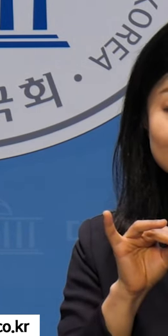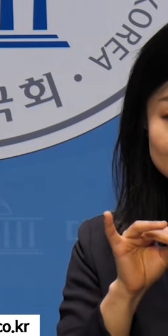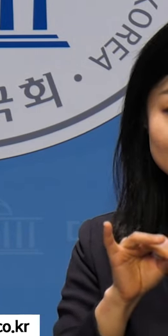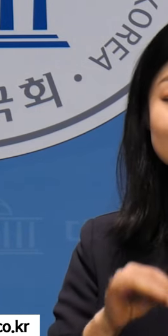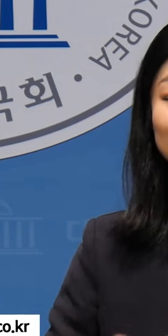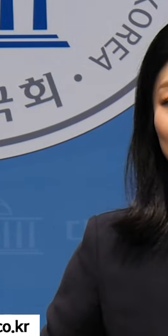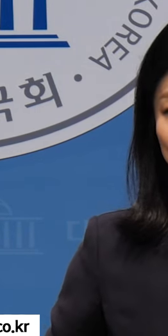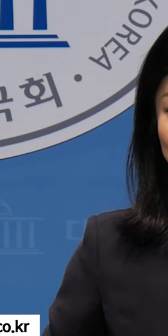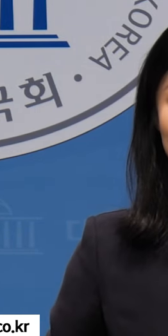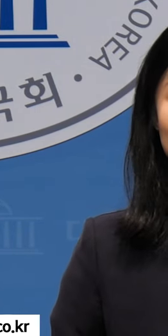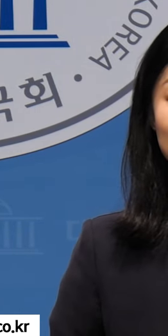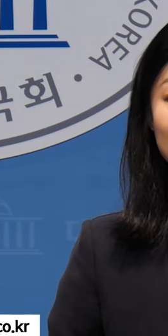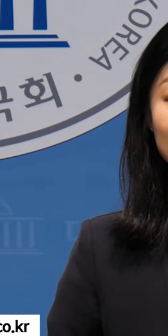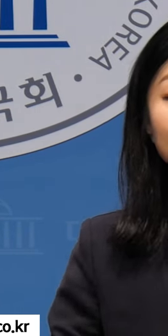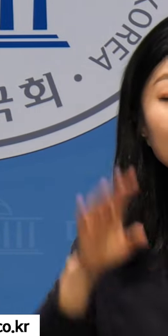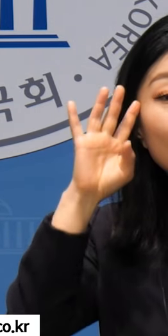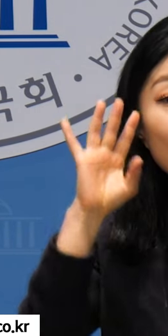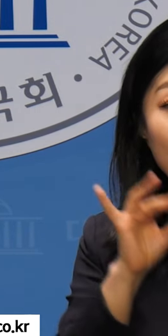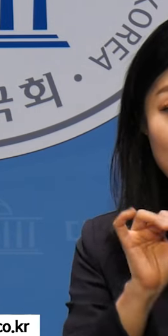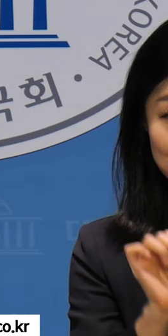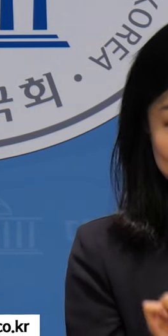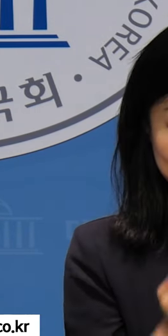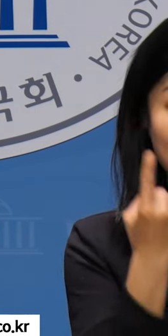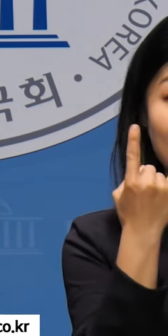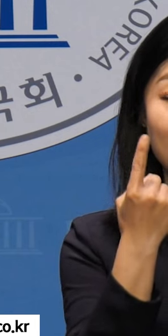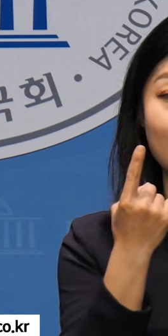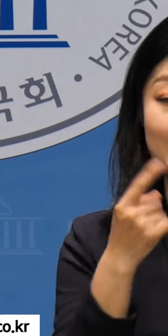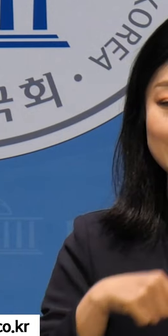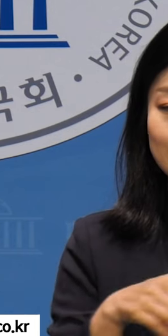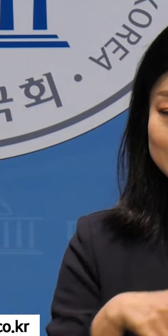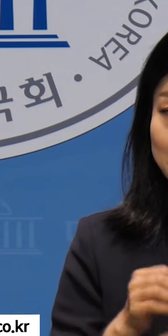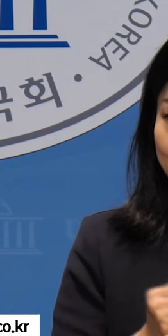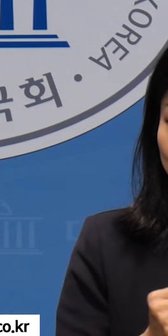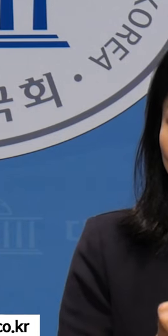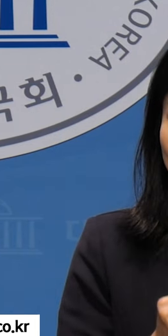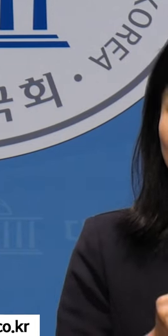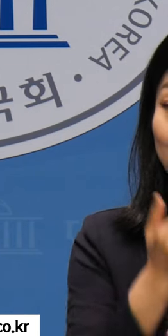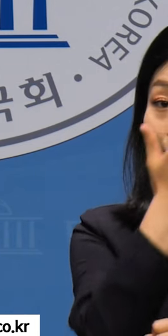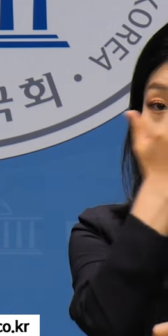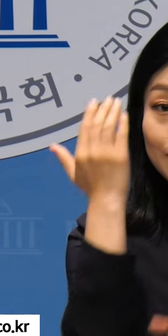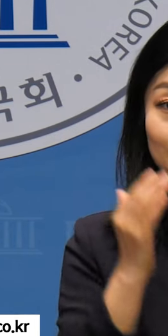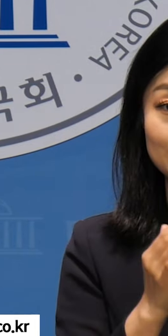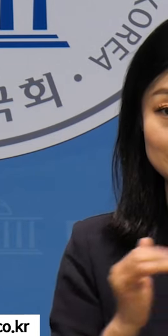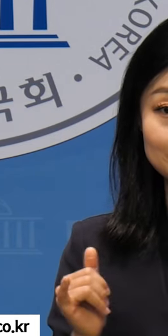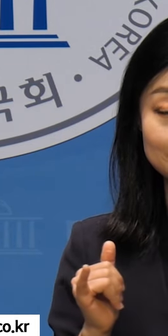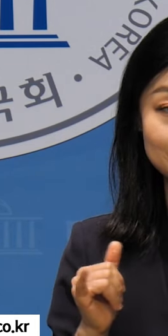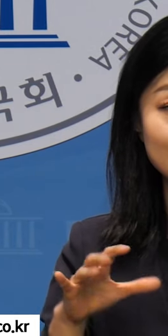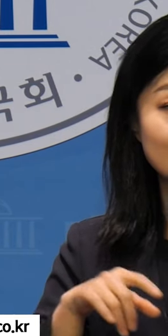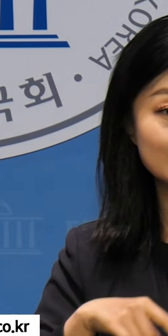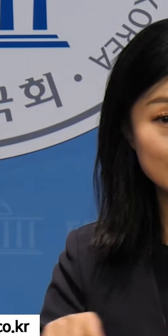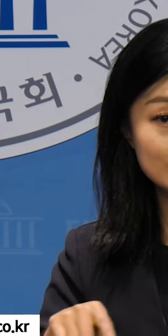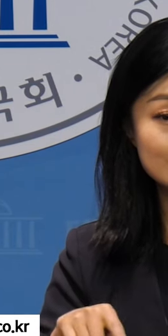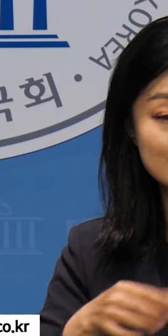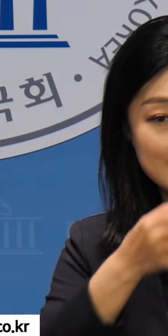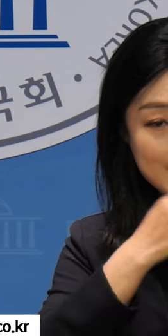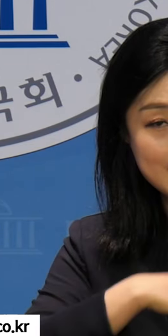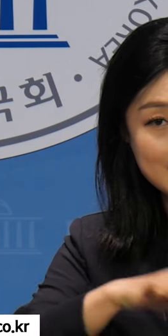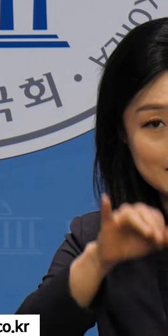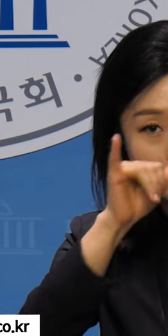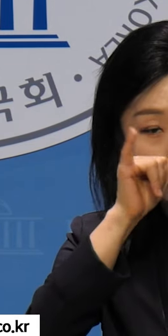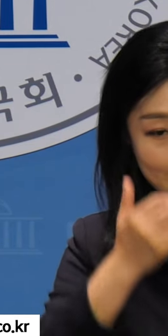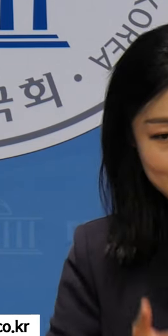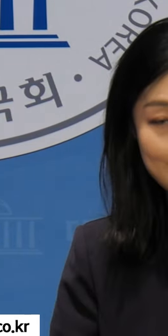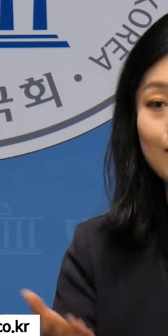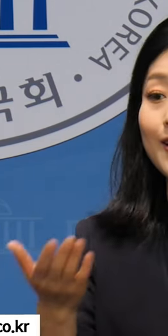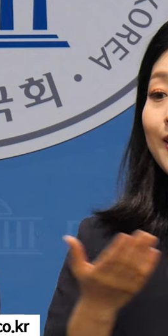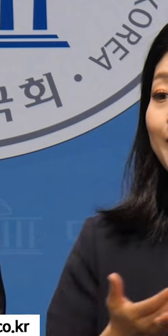필요합니다. 그 공감을 통해 정책을 만들고 청년들에게 정치의 효능감을 줘야